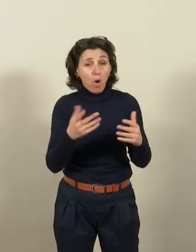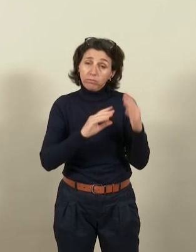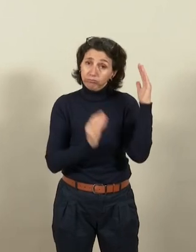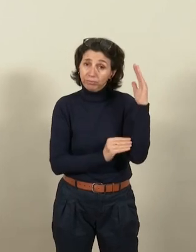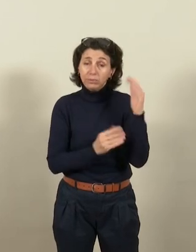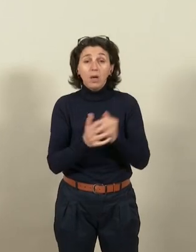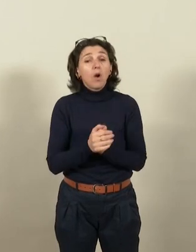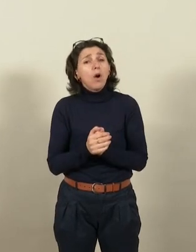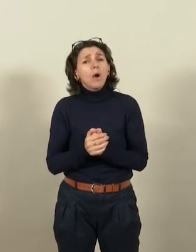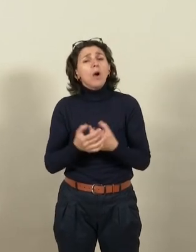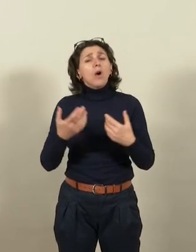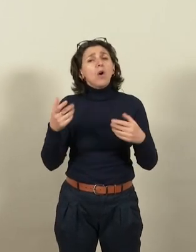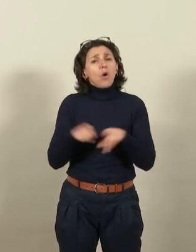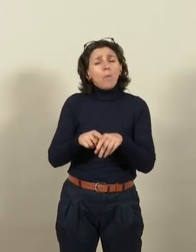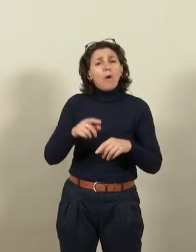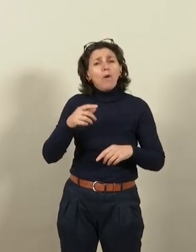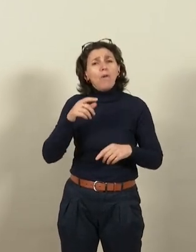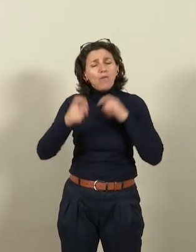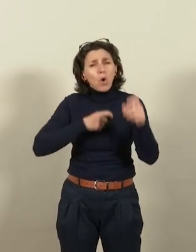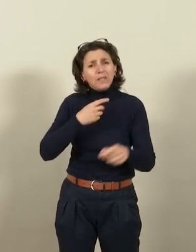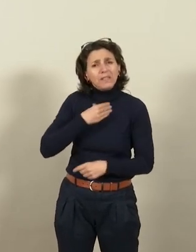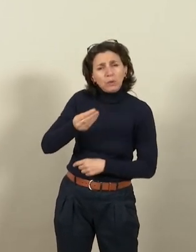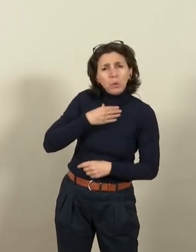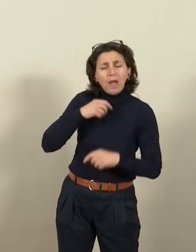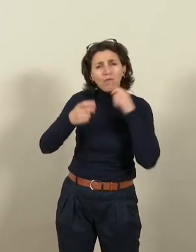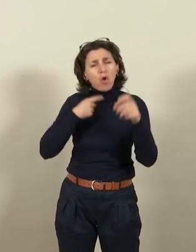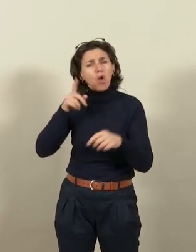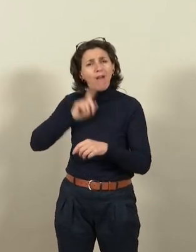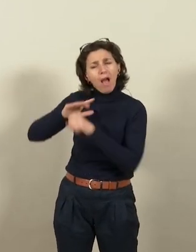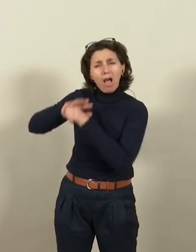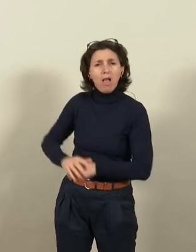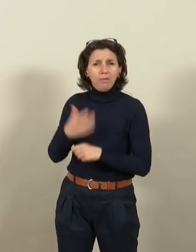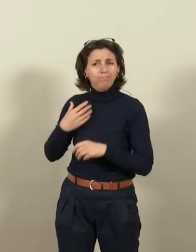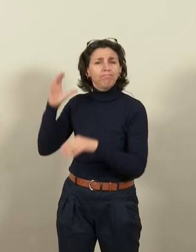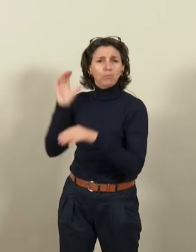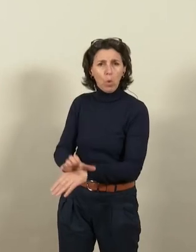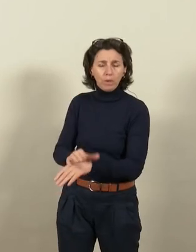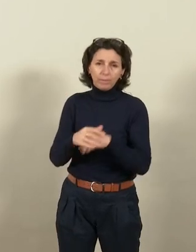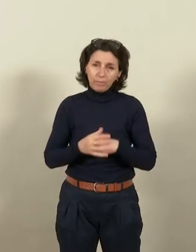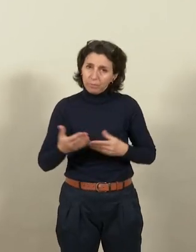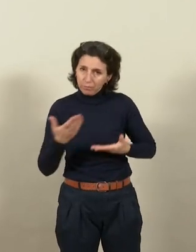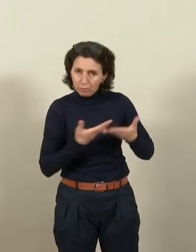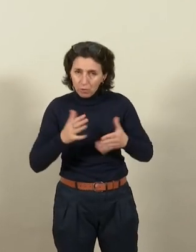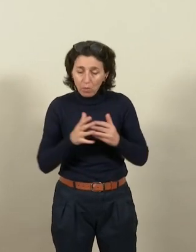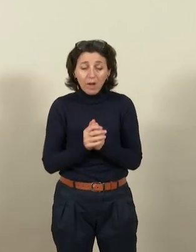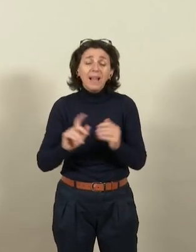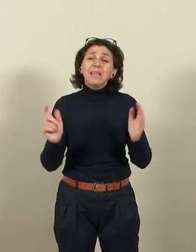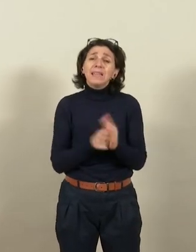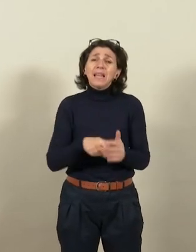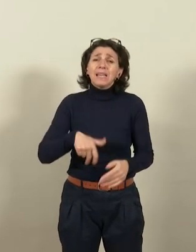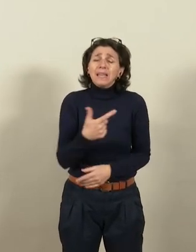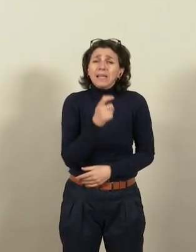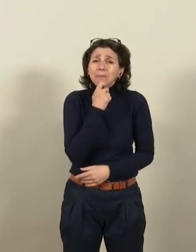sexuelles dans le monde du sport c'était un engagement que nous avions pris ensemble lors du conseil municipal du 13 mars